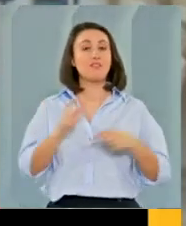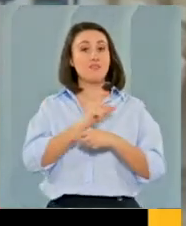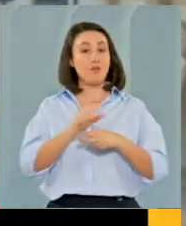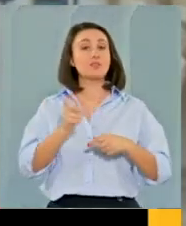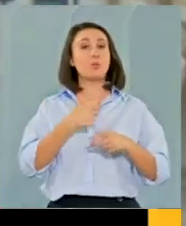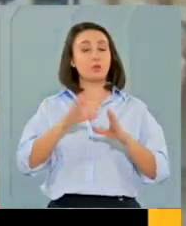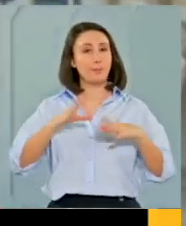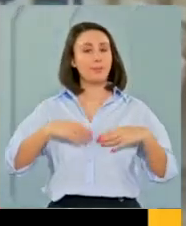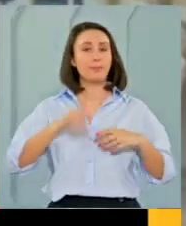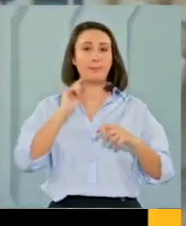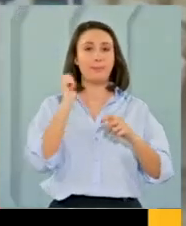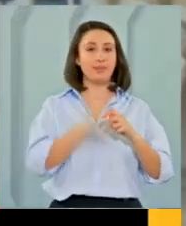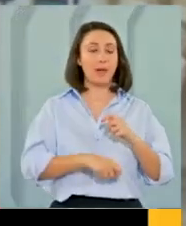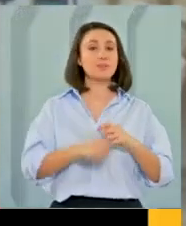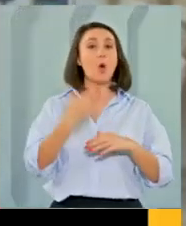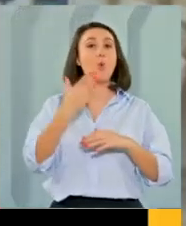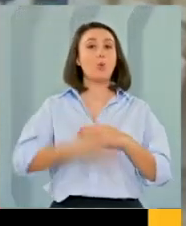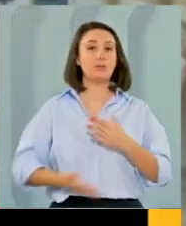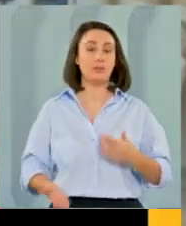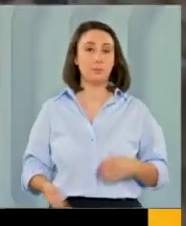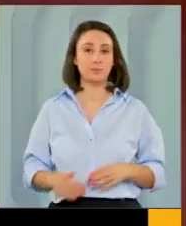și-ar putea primi în sfârșit pedepsele finale.